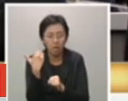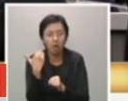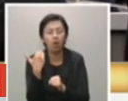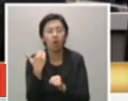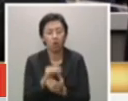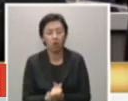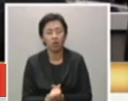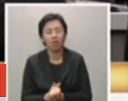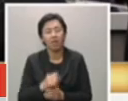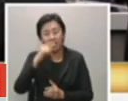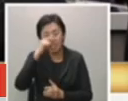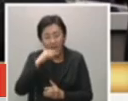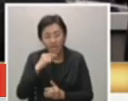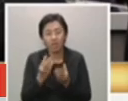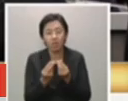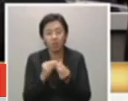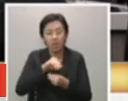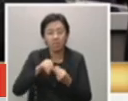การเติบโตของไทย